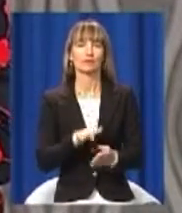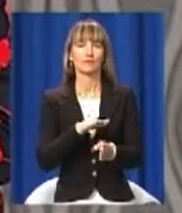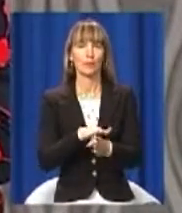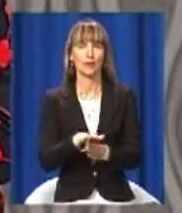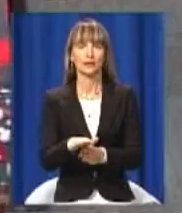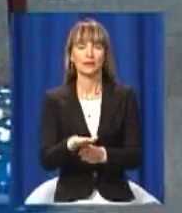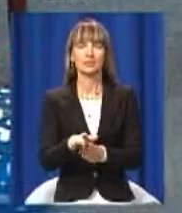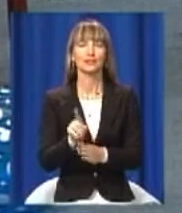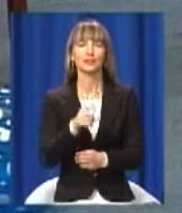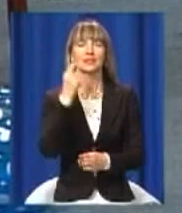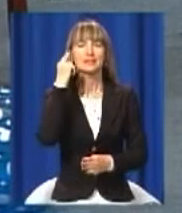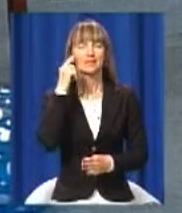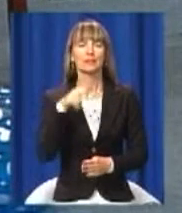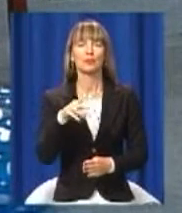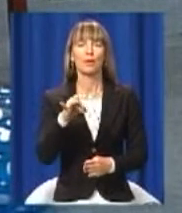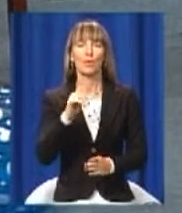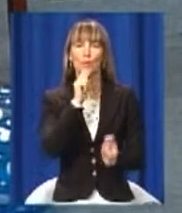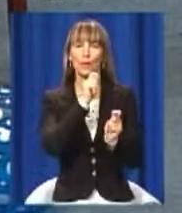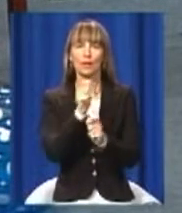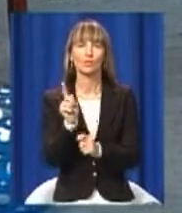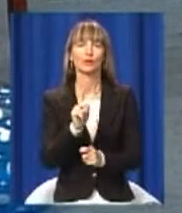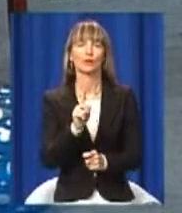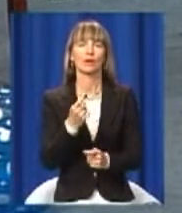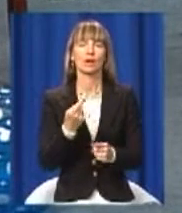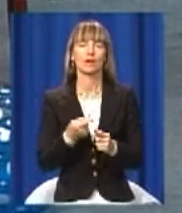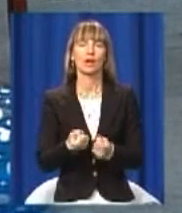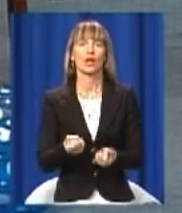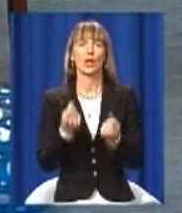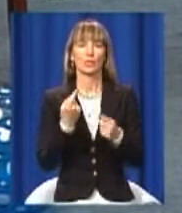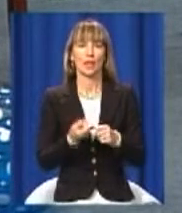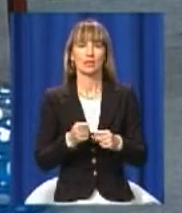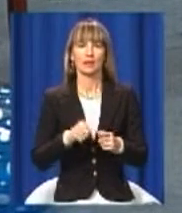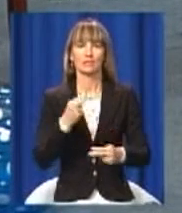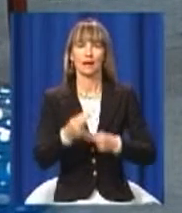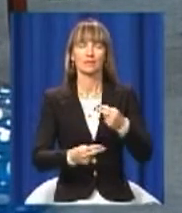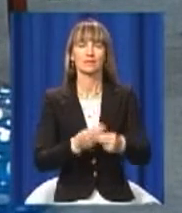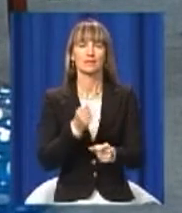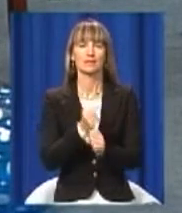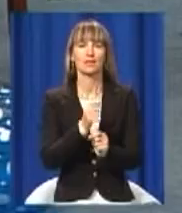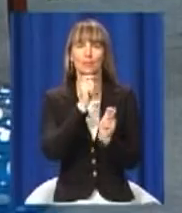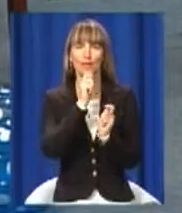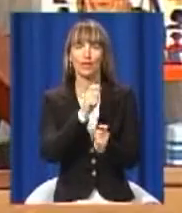збудяться. А що ти знаєш про подарунки і що це взагалі? Звідки пішла традиція дарувати людям подарунки?